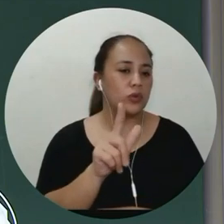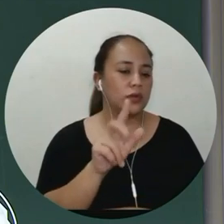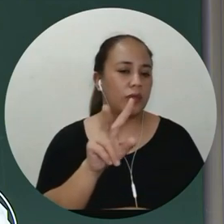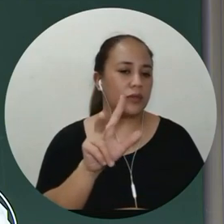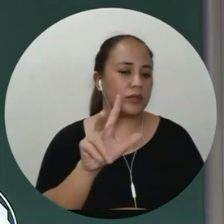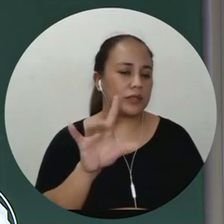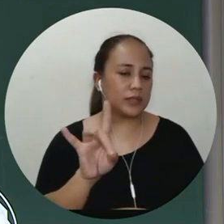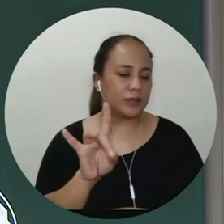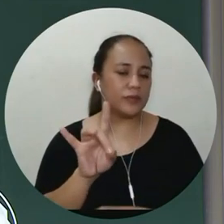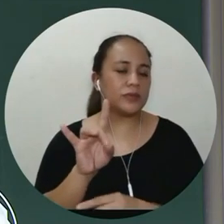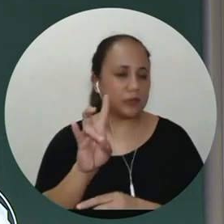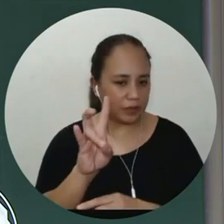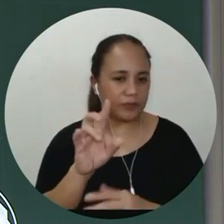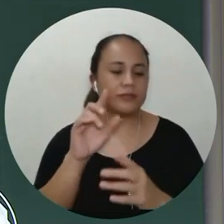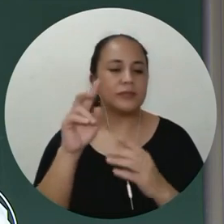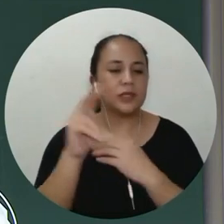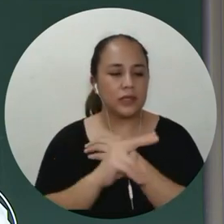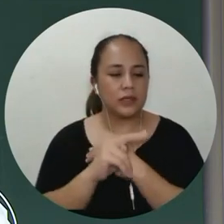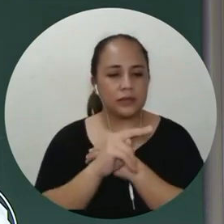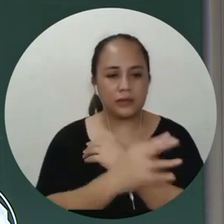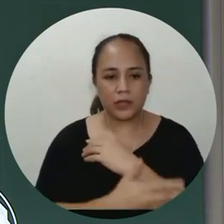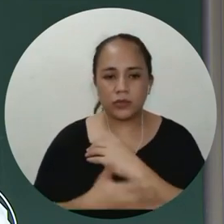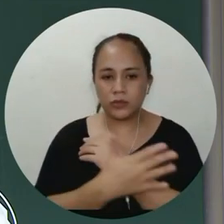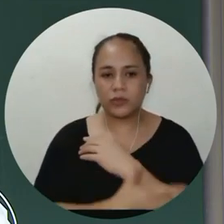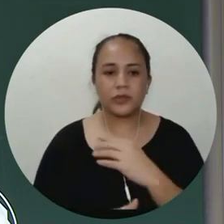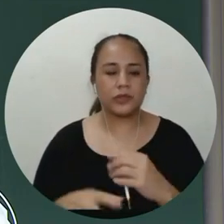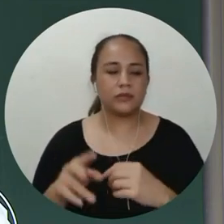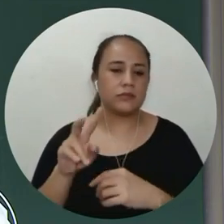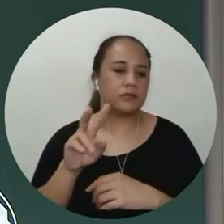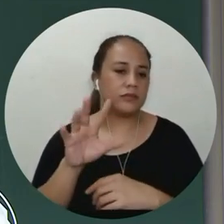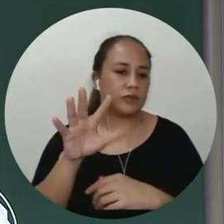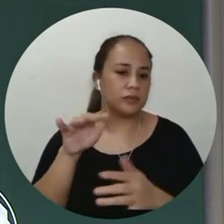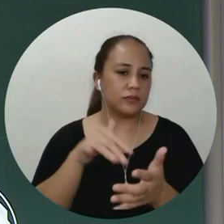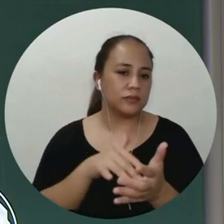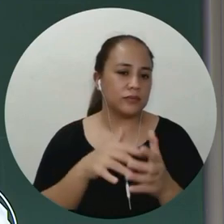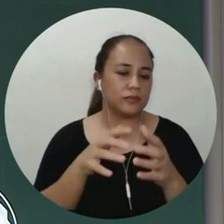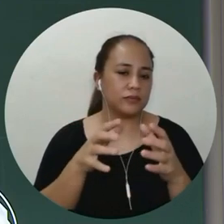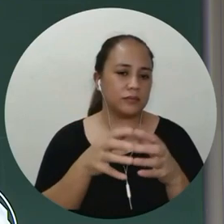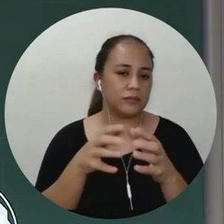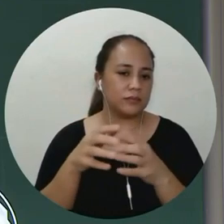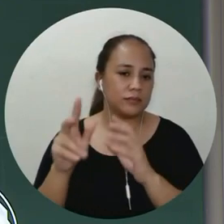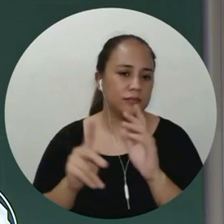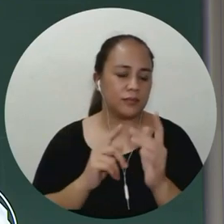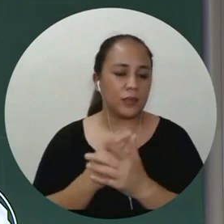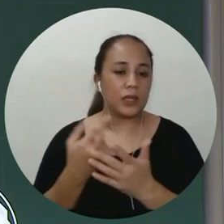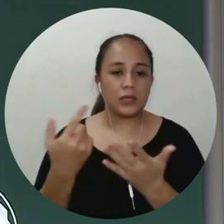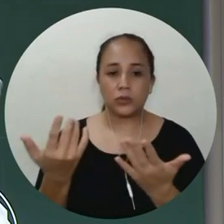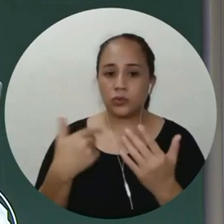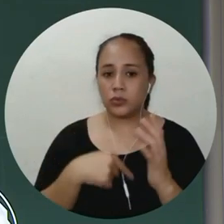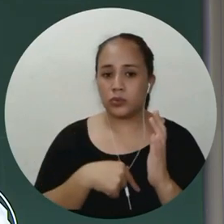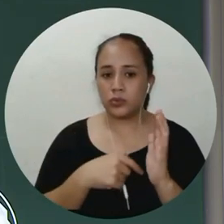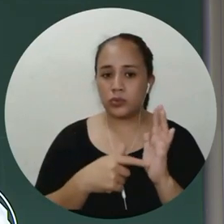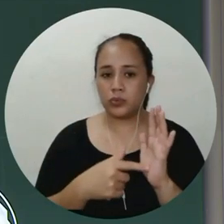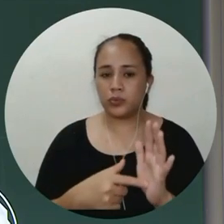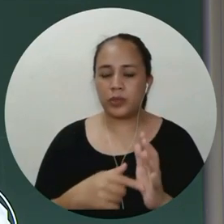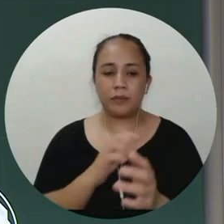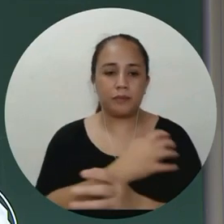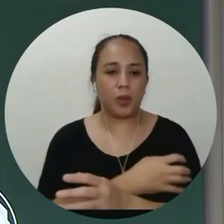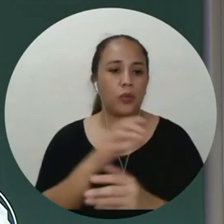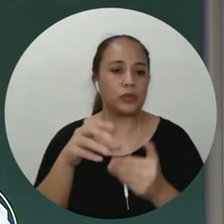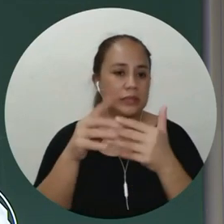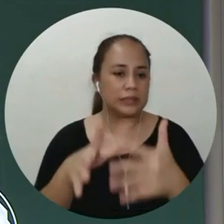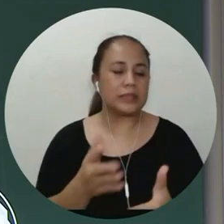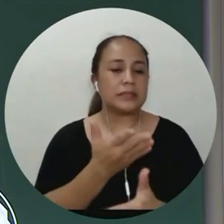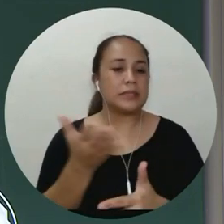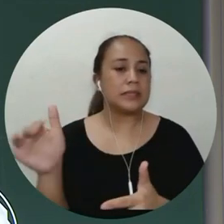groups. 언약적 도전할 수도 empowering 그 리더십을 그 발휘하는 것입니다. And it is to exude an empowering leadership so that they may